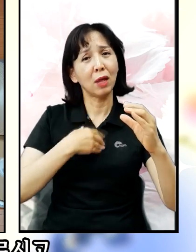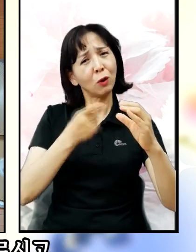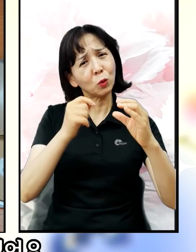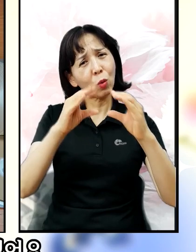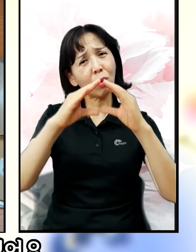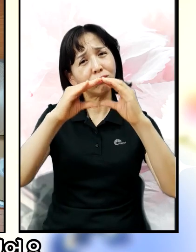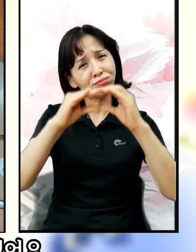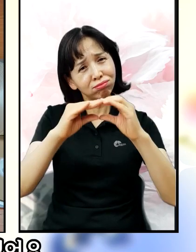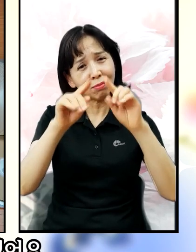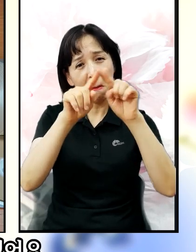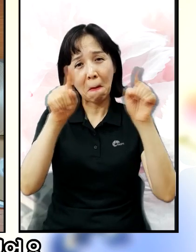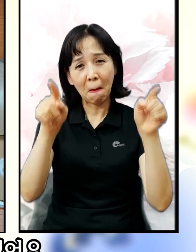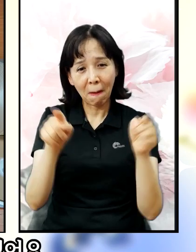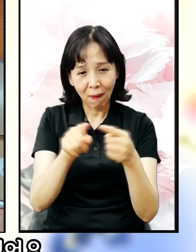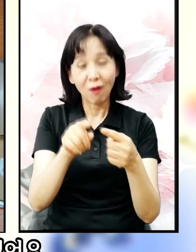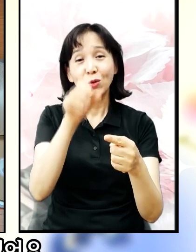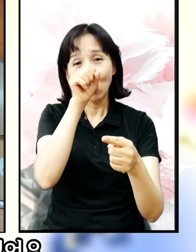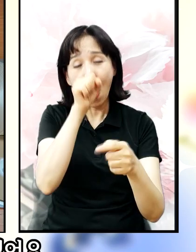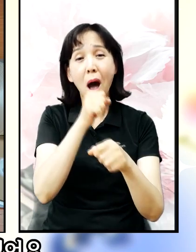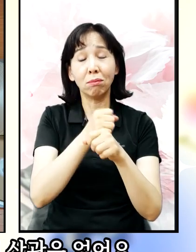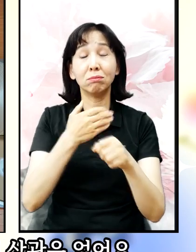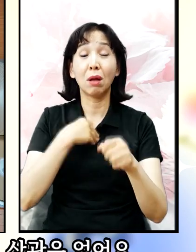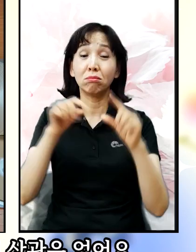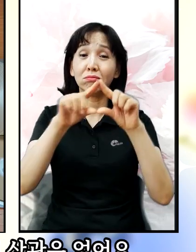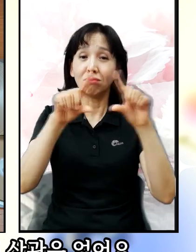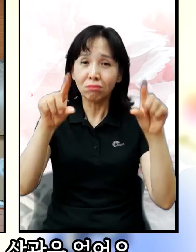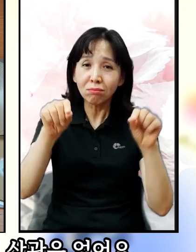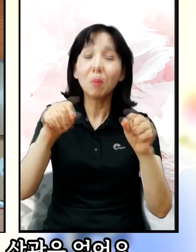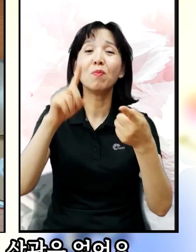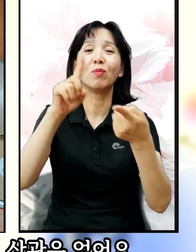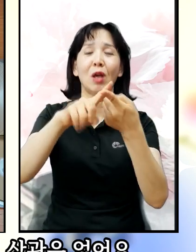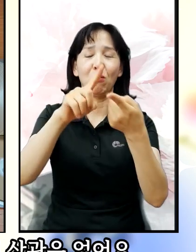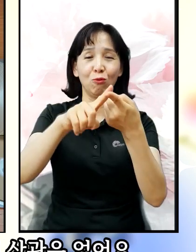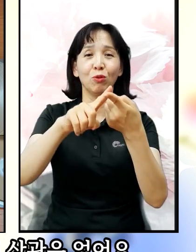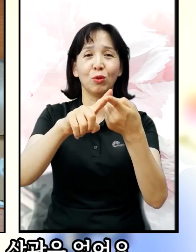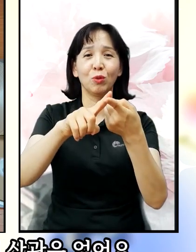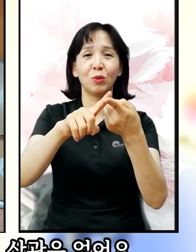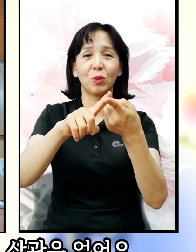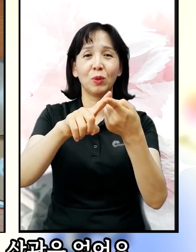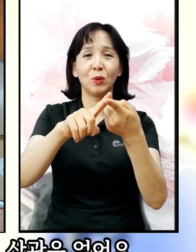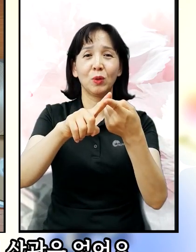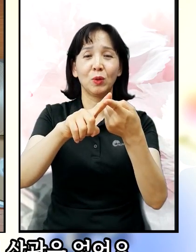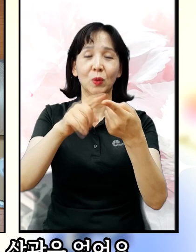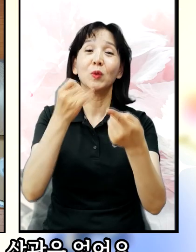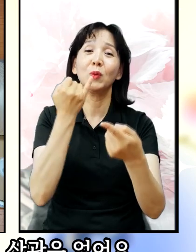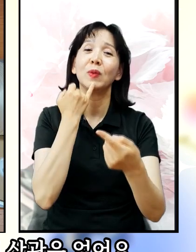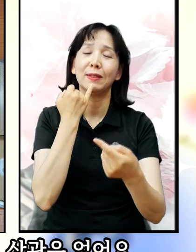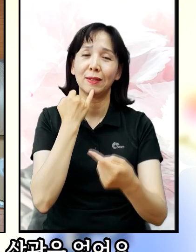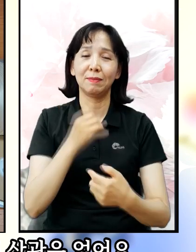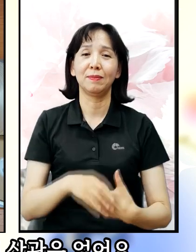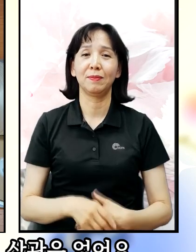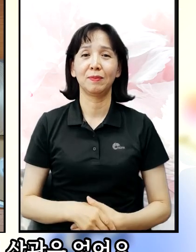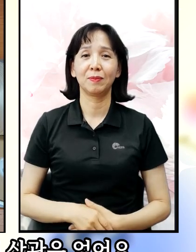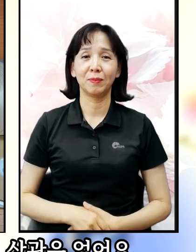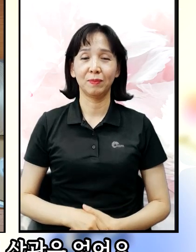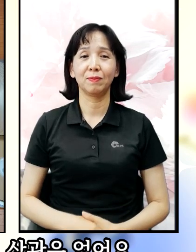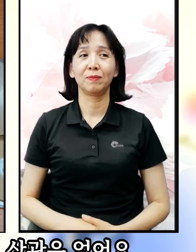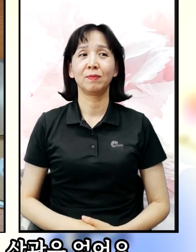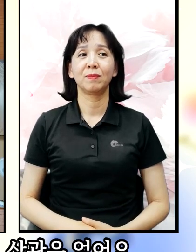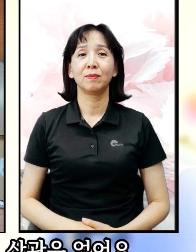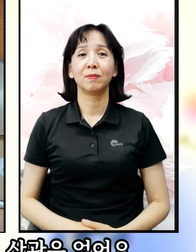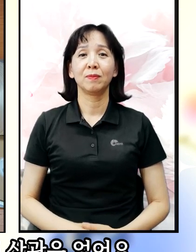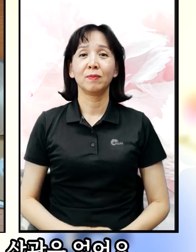자르시고, 약간 나는 좀 타원형이 좋겠어요 하시는 분들은 또 약간 길다랗게